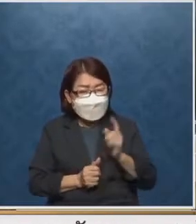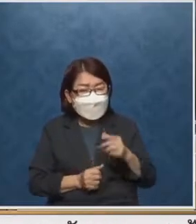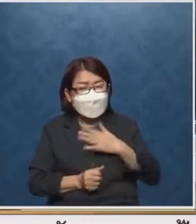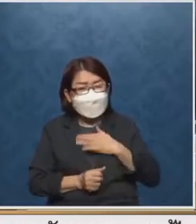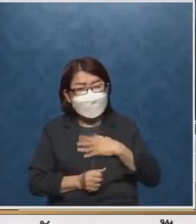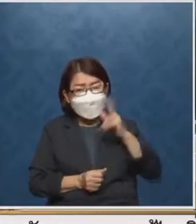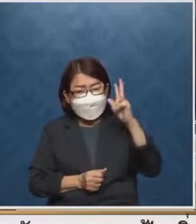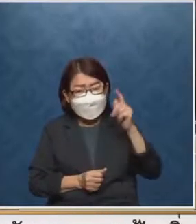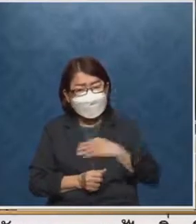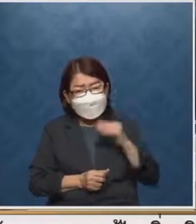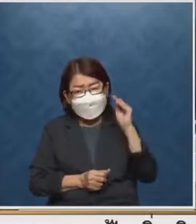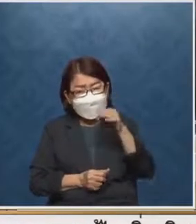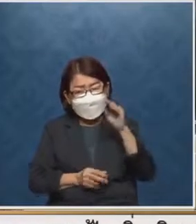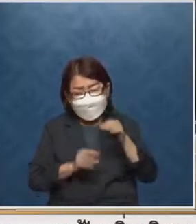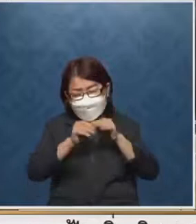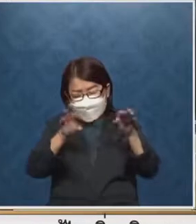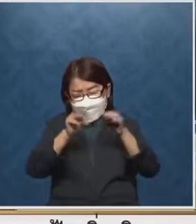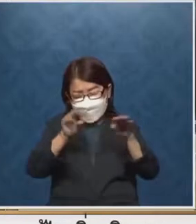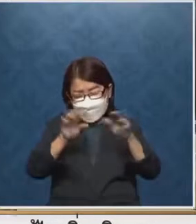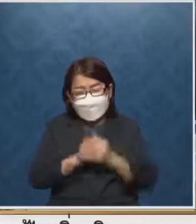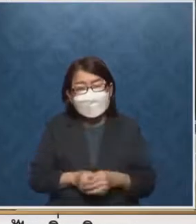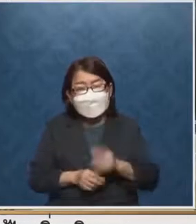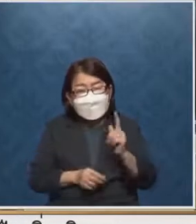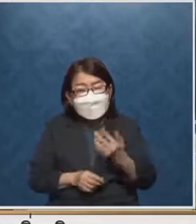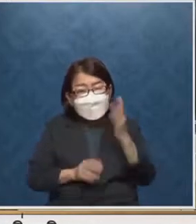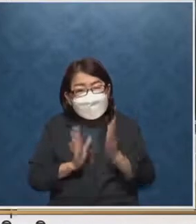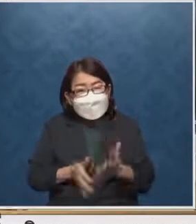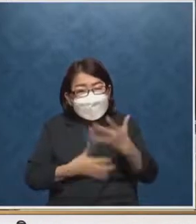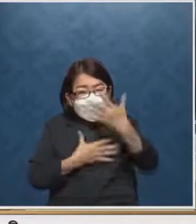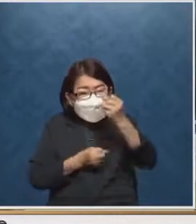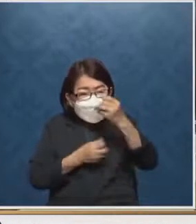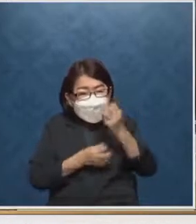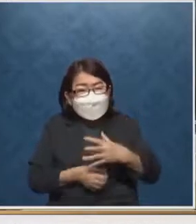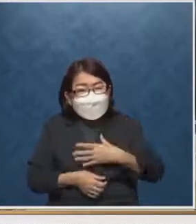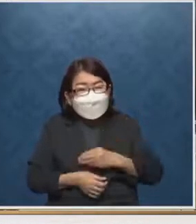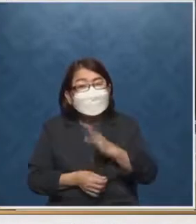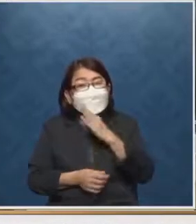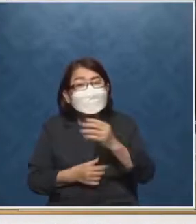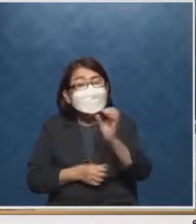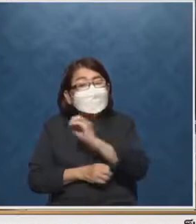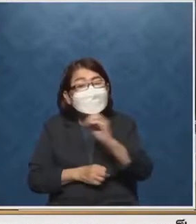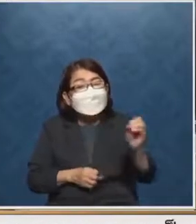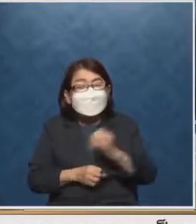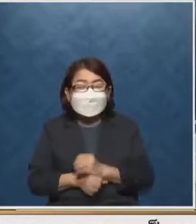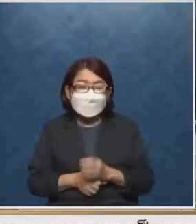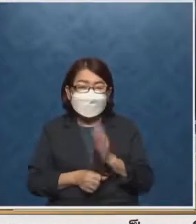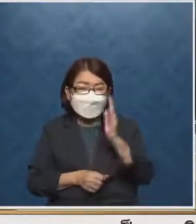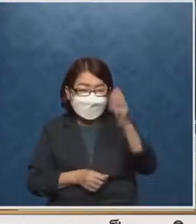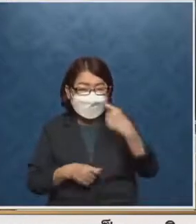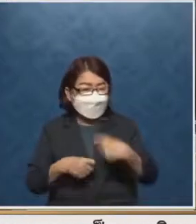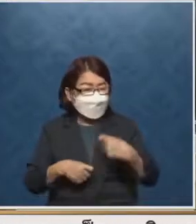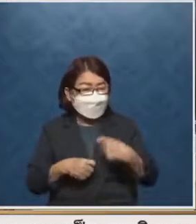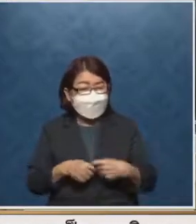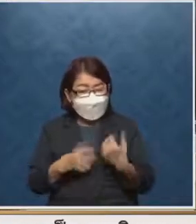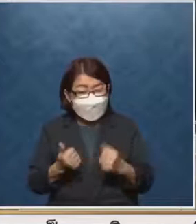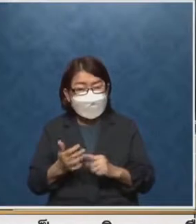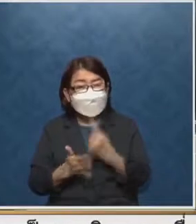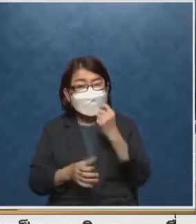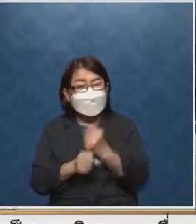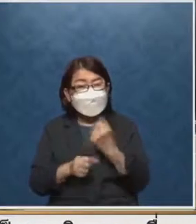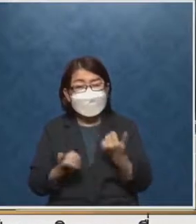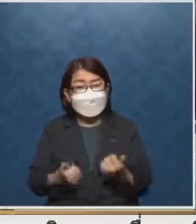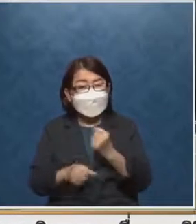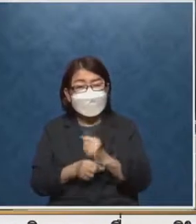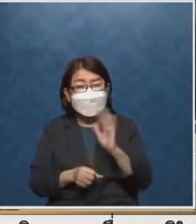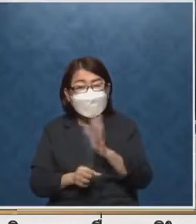เนี่ยหรือหาดีต้าเปจของตัวเองเนี่ยมันยากมากแล้วมันท่านไม่เก็บวันนี้ท่านไม่ทำวันนี้ท่